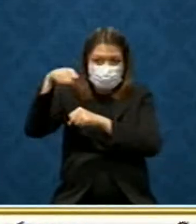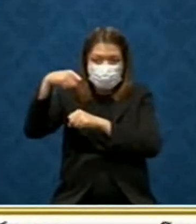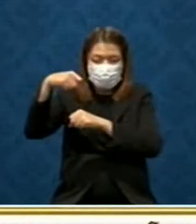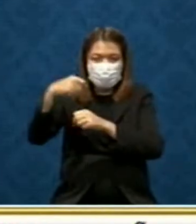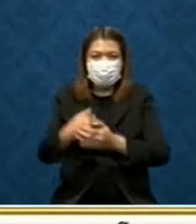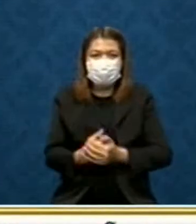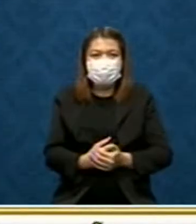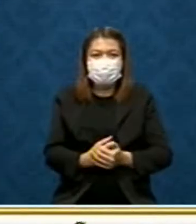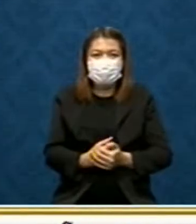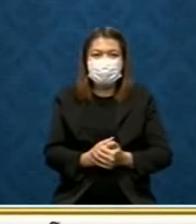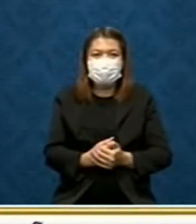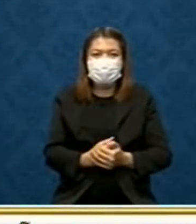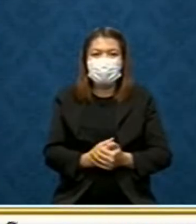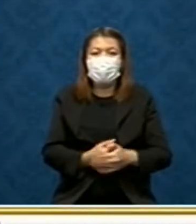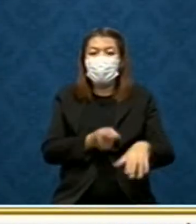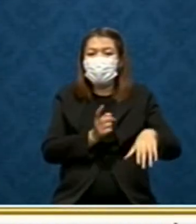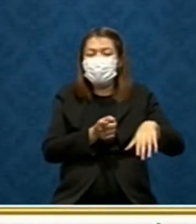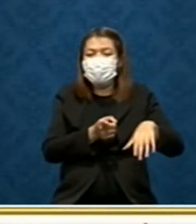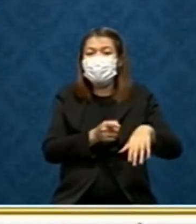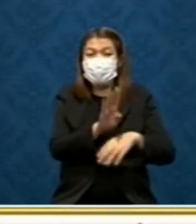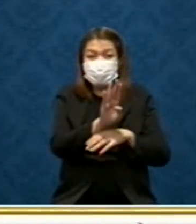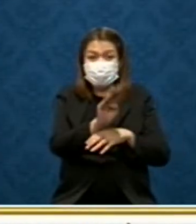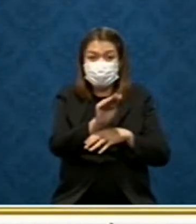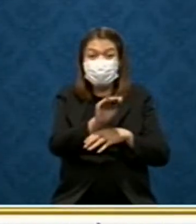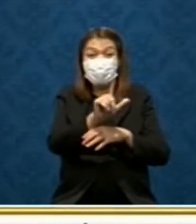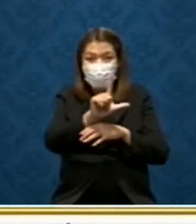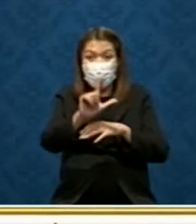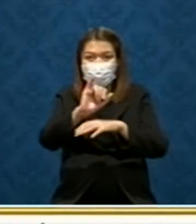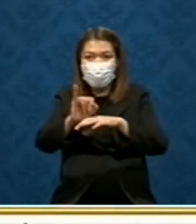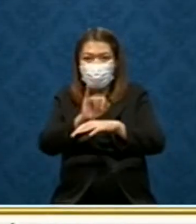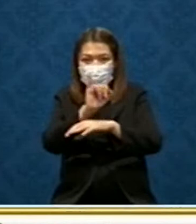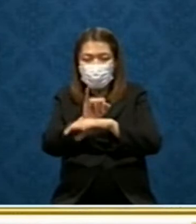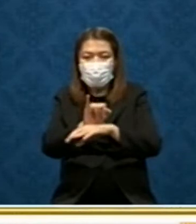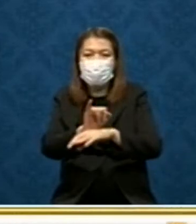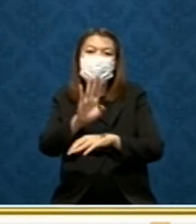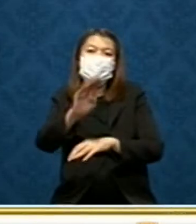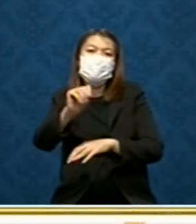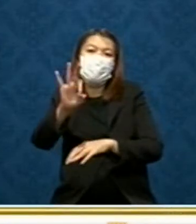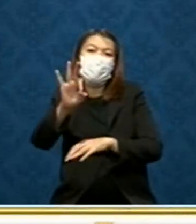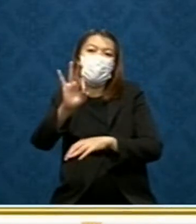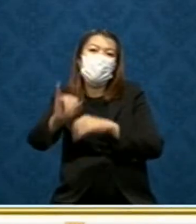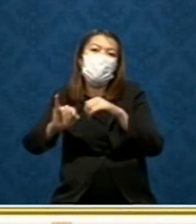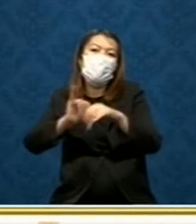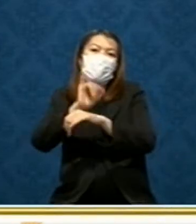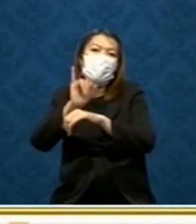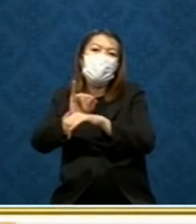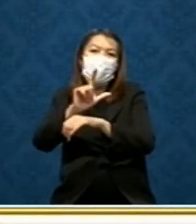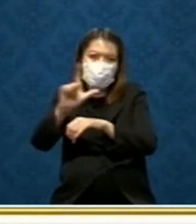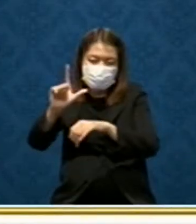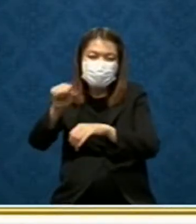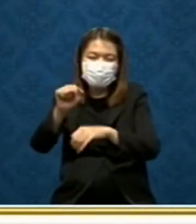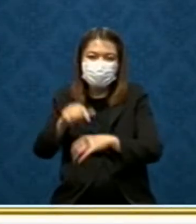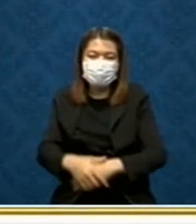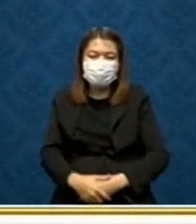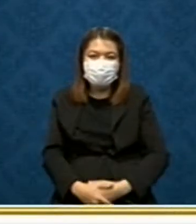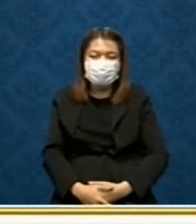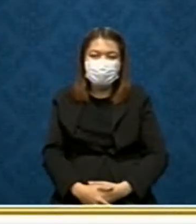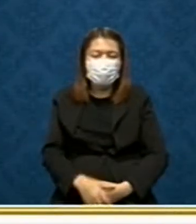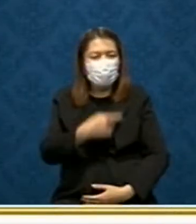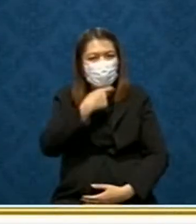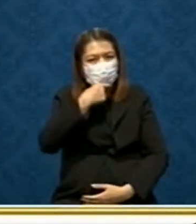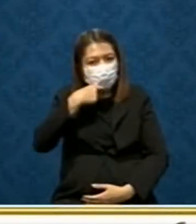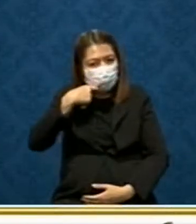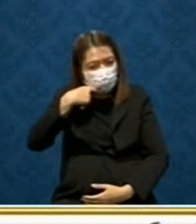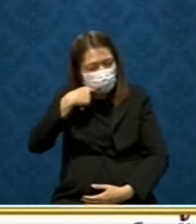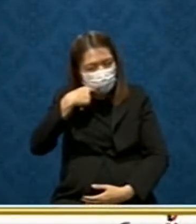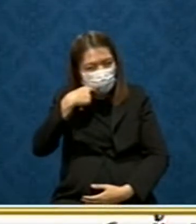จากเดิมแรง 40 ลานไล่ เพิ่มเป็ 49 ล้านไ่แดงว่าความแ่งแ